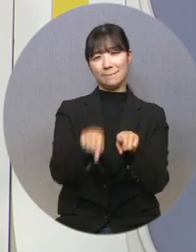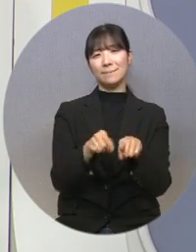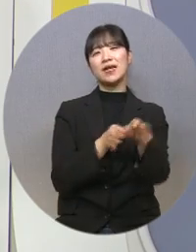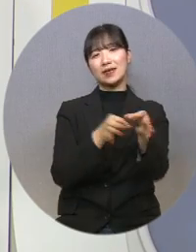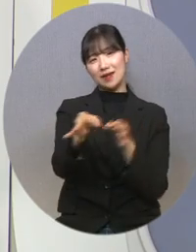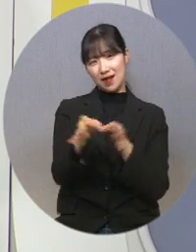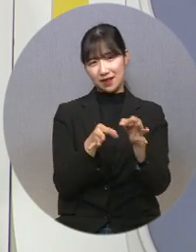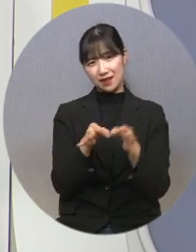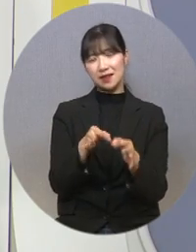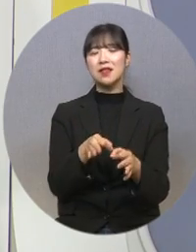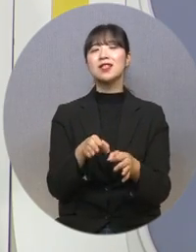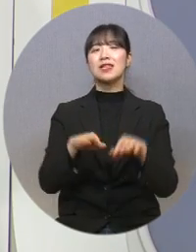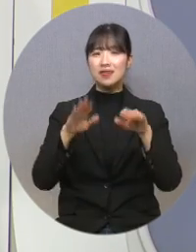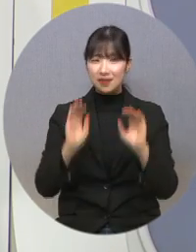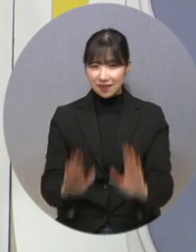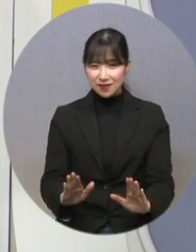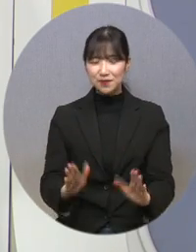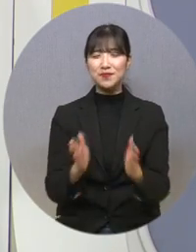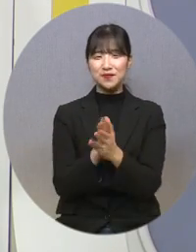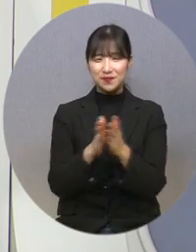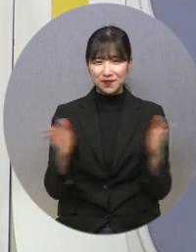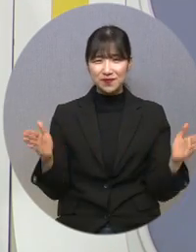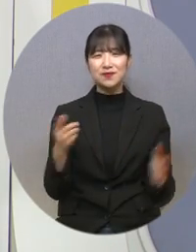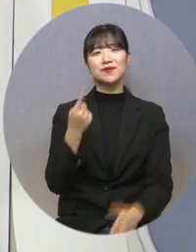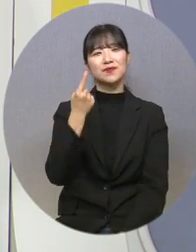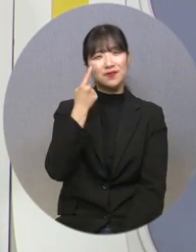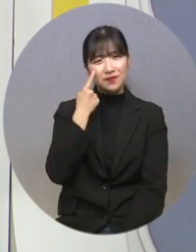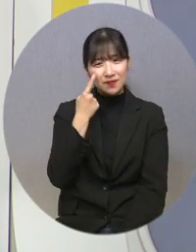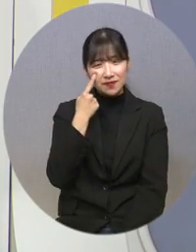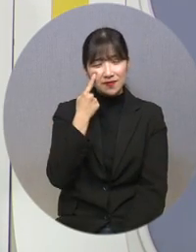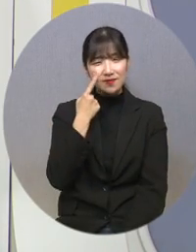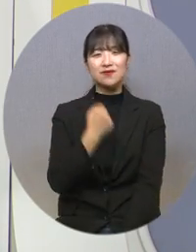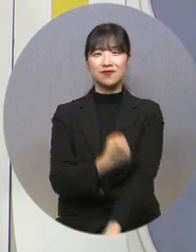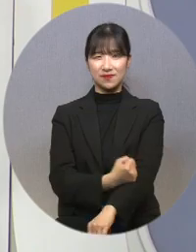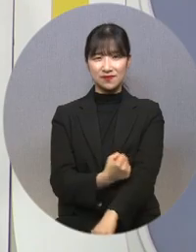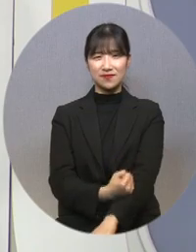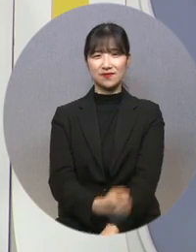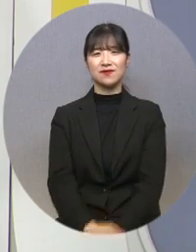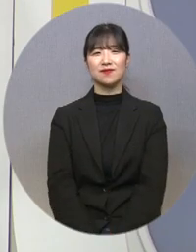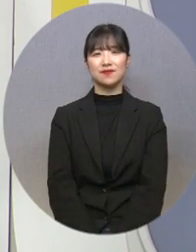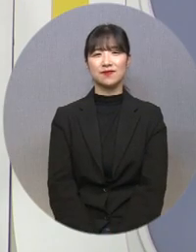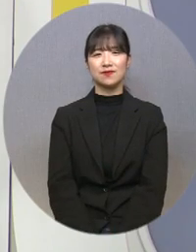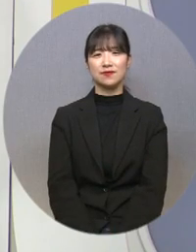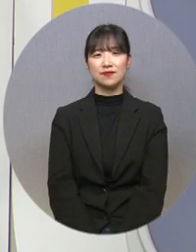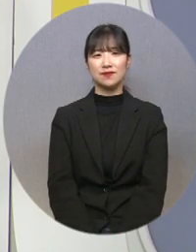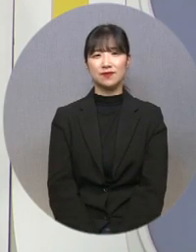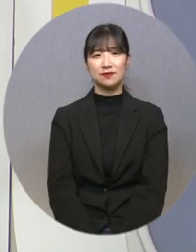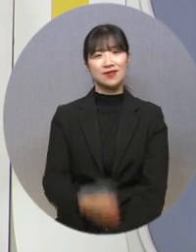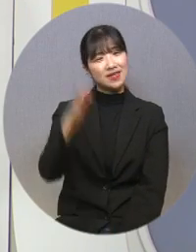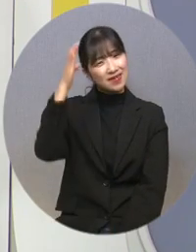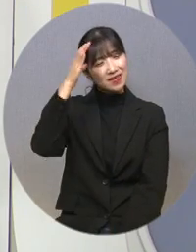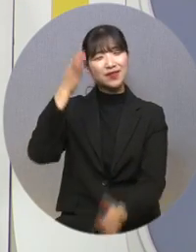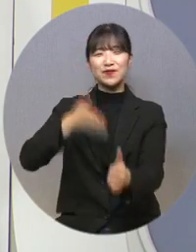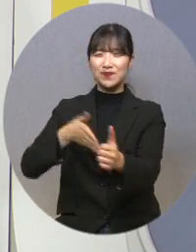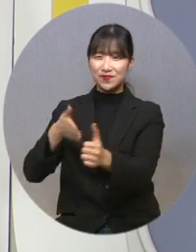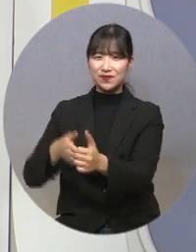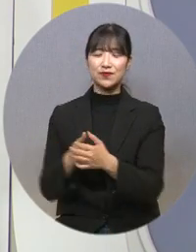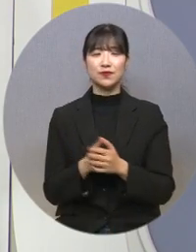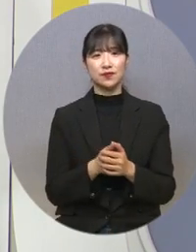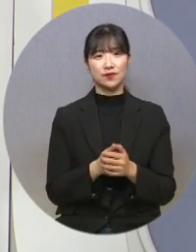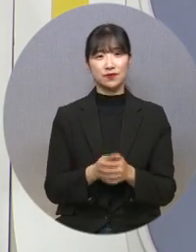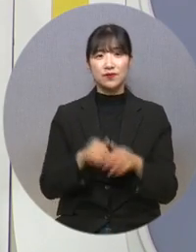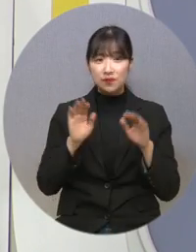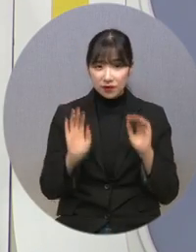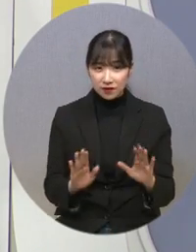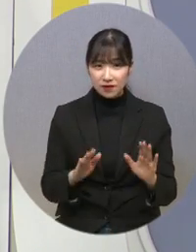그 진면목을 지금부터 낱낱이 저희가 살펴드리겠습니다. 기대해 주세요. 그러면